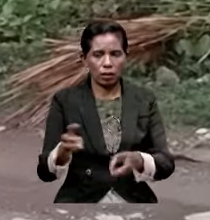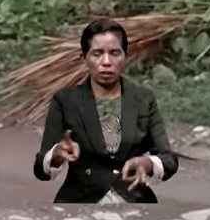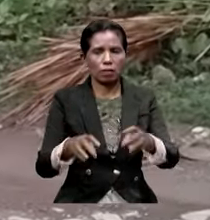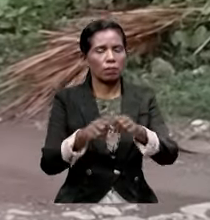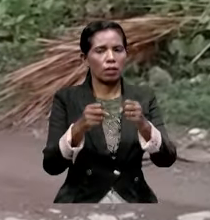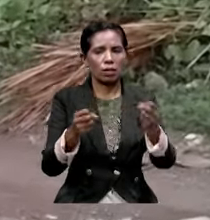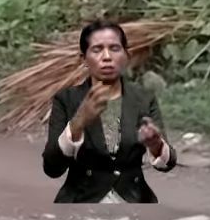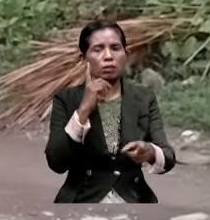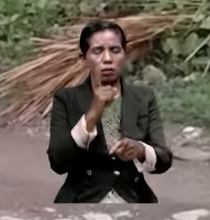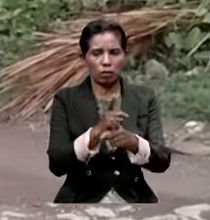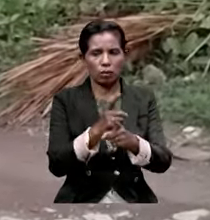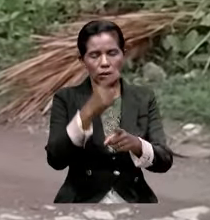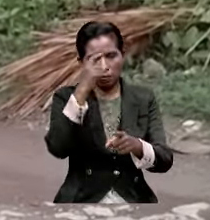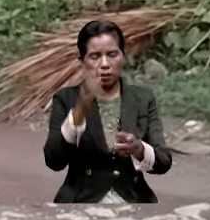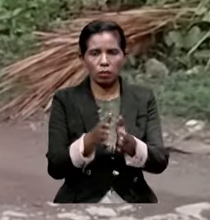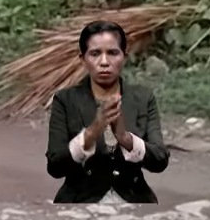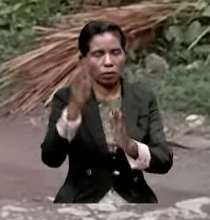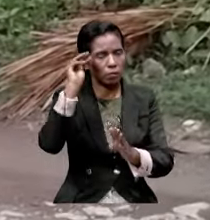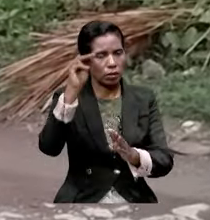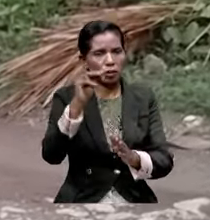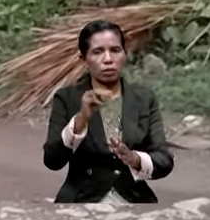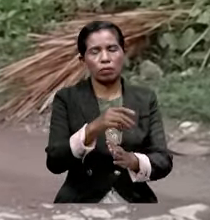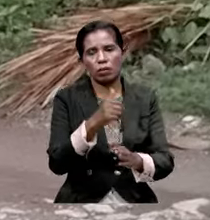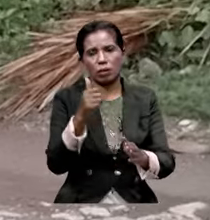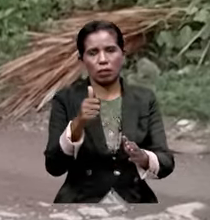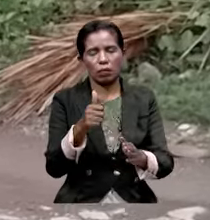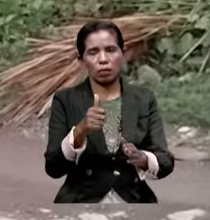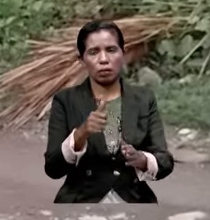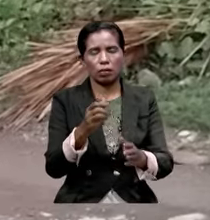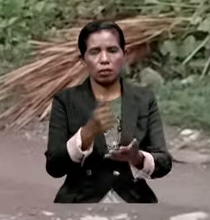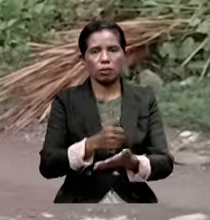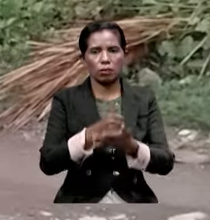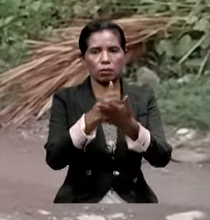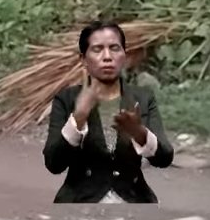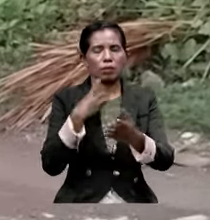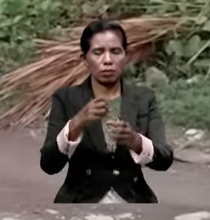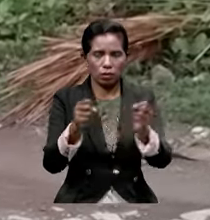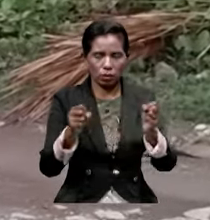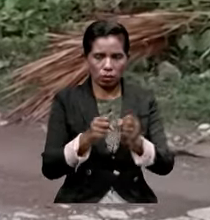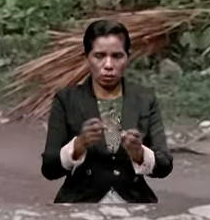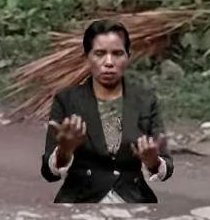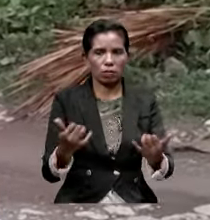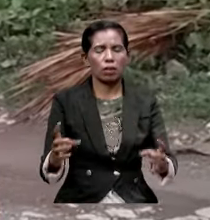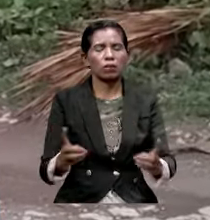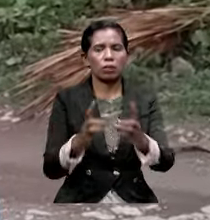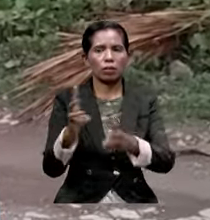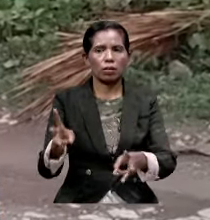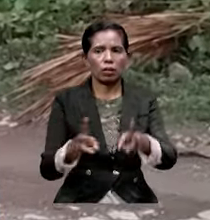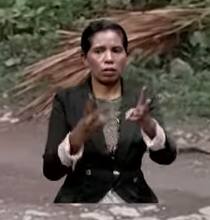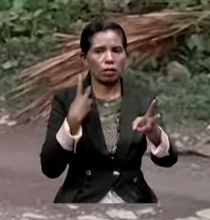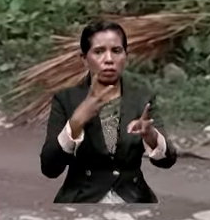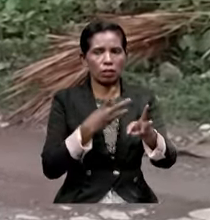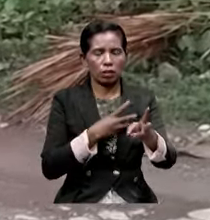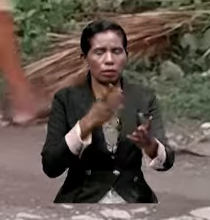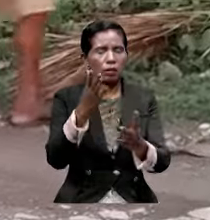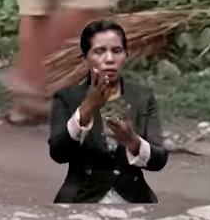lagi tempes. Tamba ne maka musu minister kompetente atau belemos tahu matanya tiba aminnya suku lebih maka agar rada dalan lebih maka amin atau